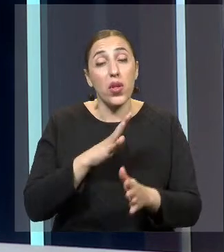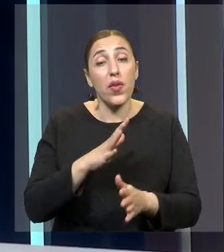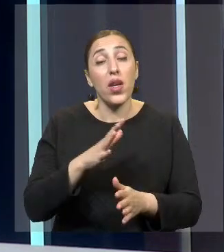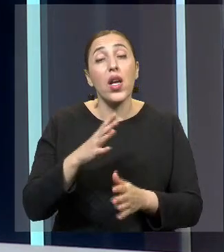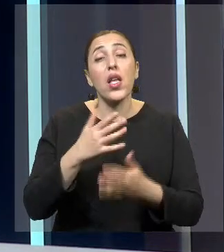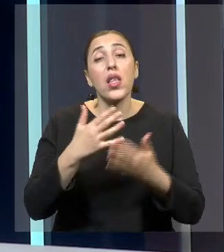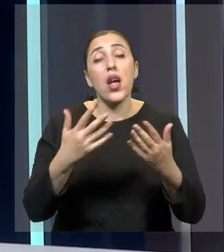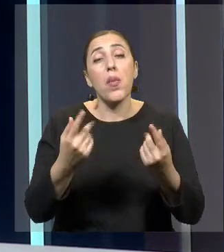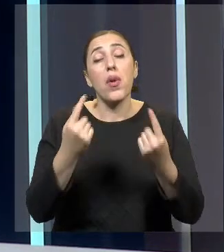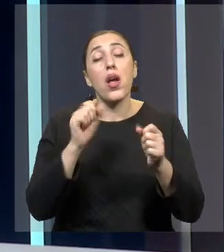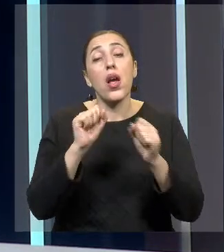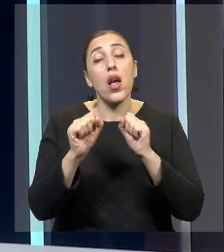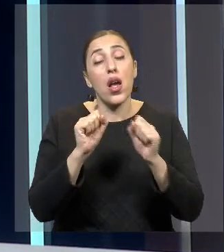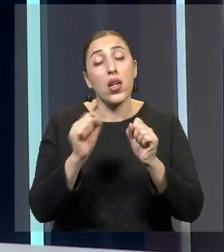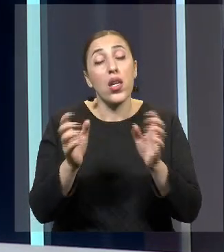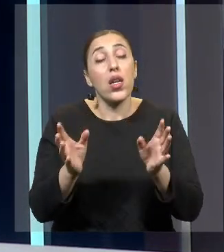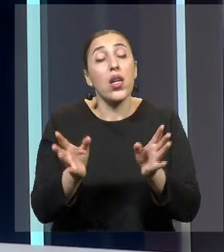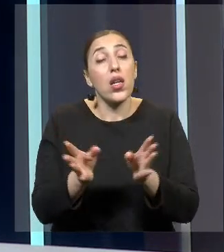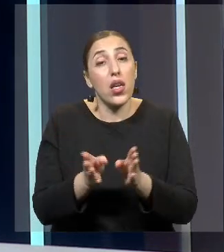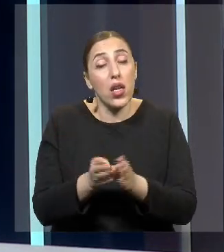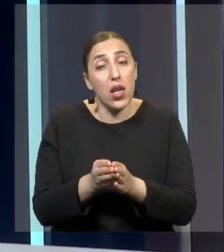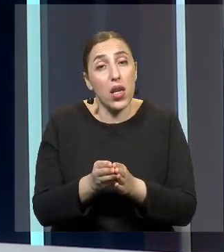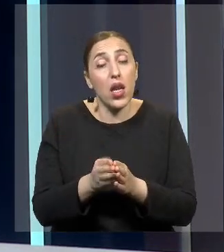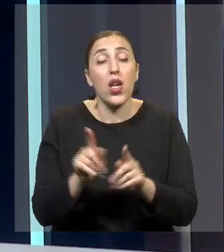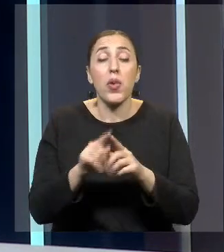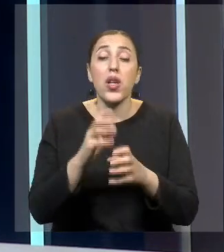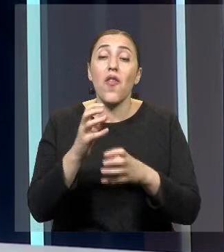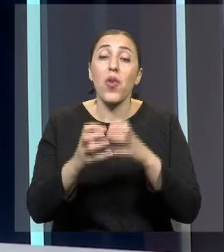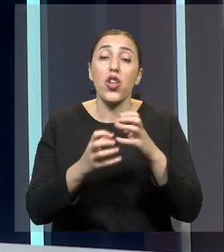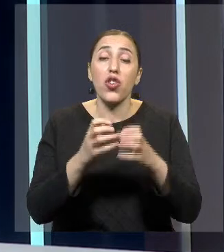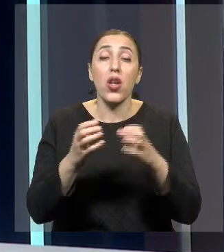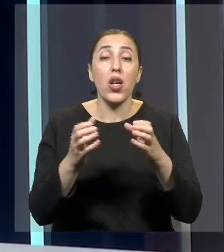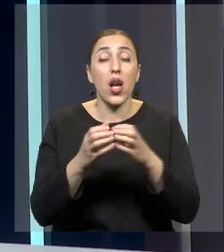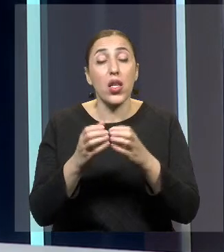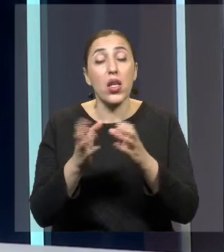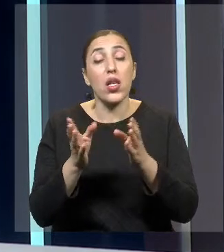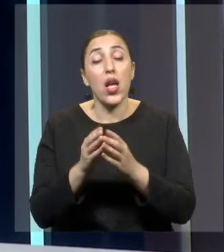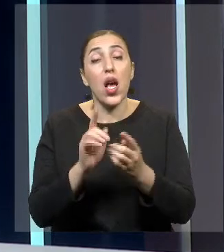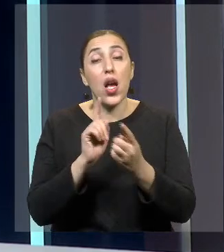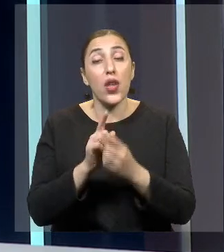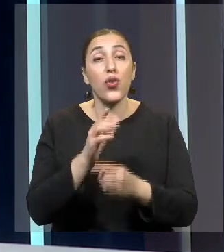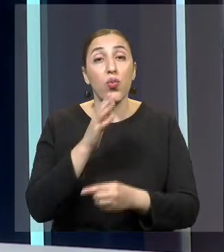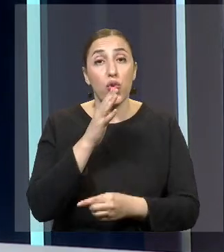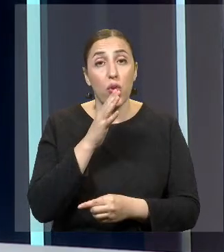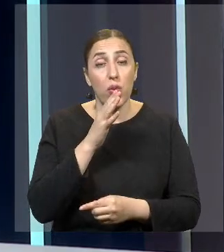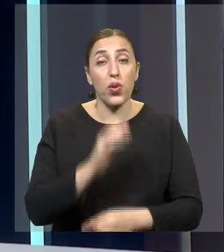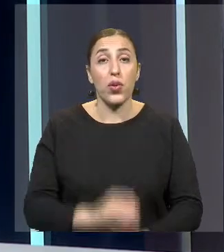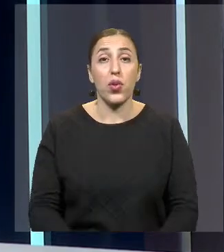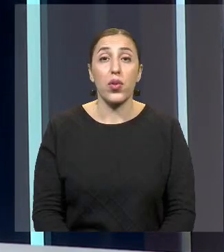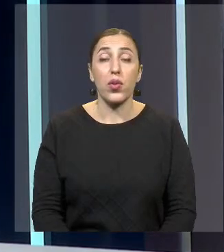դիվանագիտական ներկասություների հետ հանդիպման ժամանակ